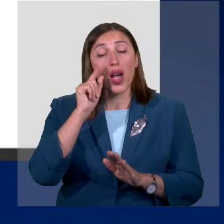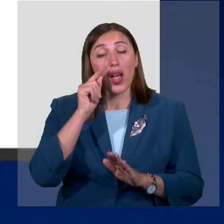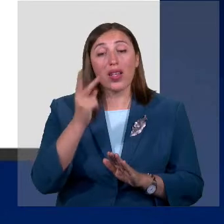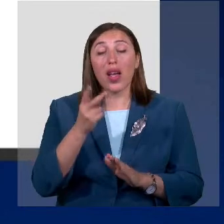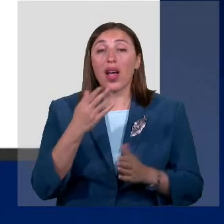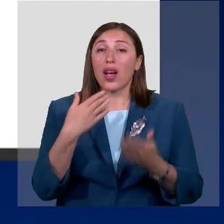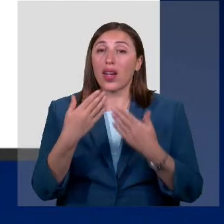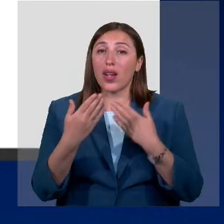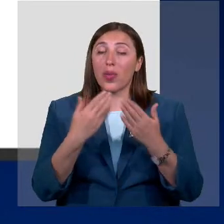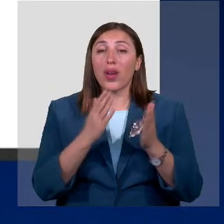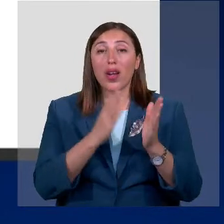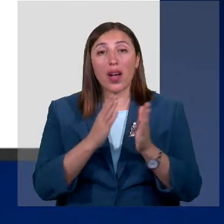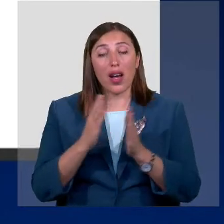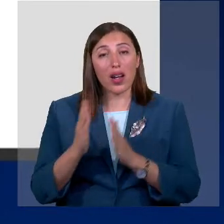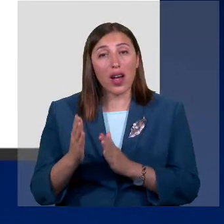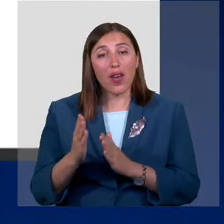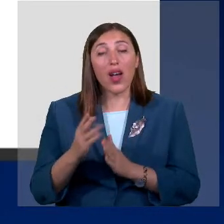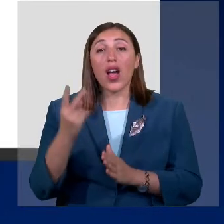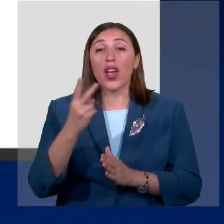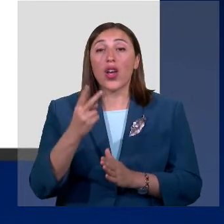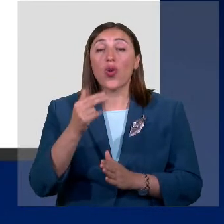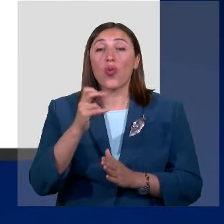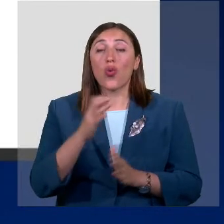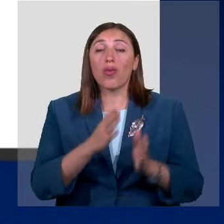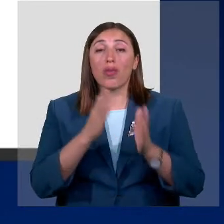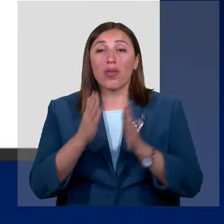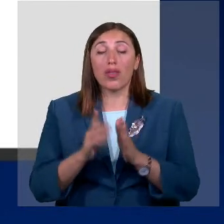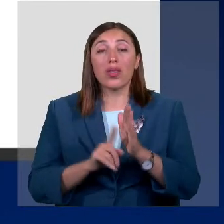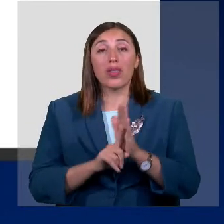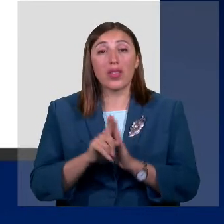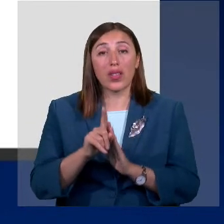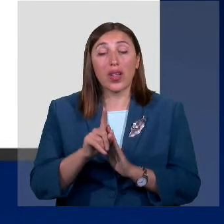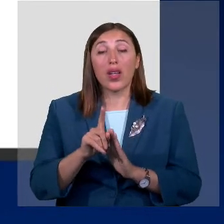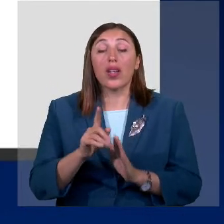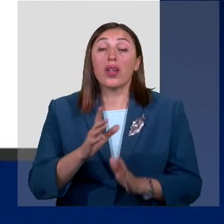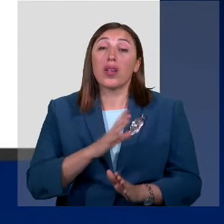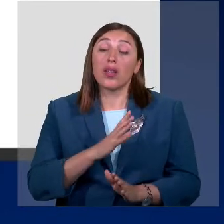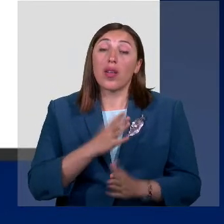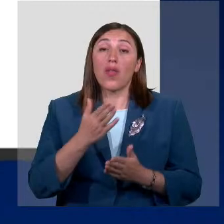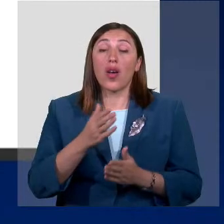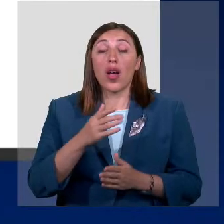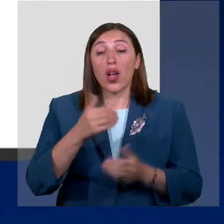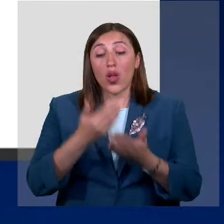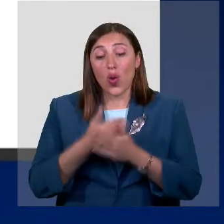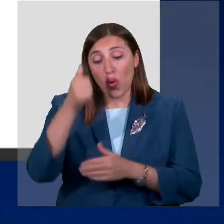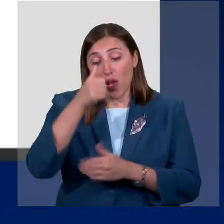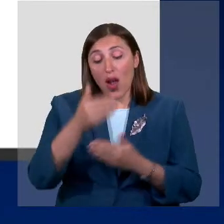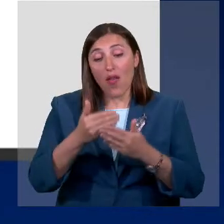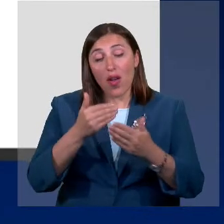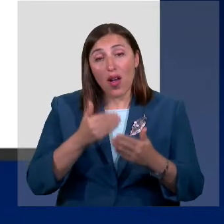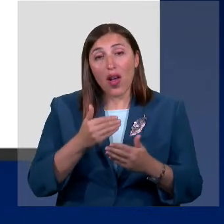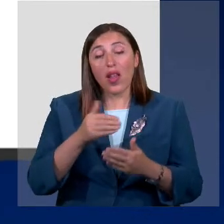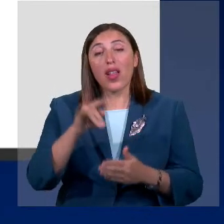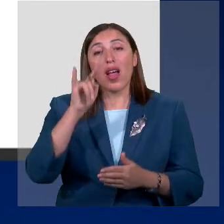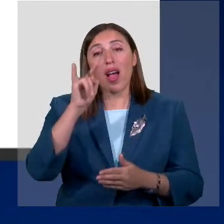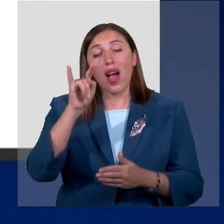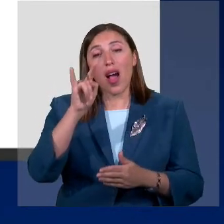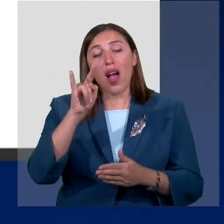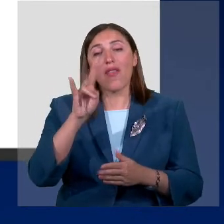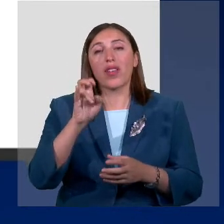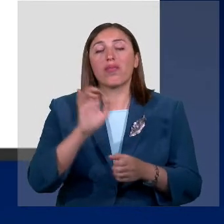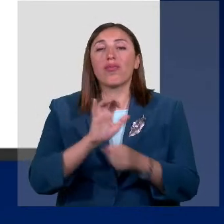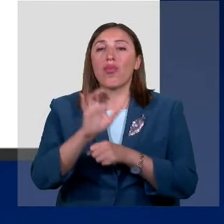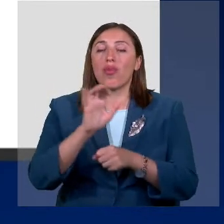միջև հարաբերությունների կարգավորման երկրորդ փուլը, և հնարավոր է, որ ամանորից առաջ արդեն սկսվեն փոխադարձ